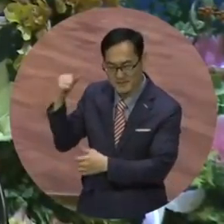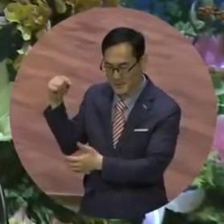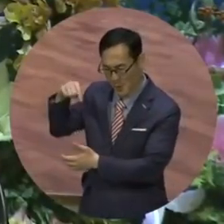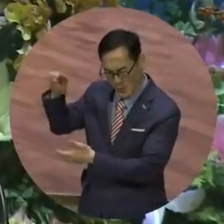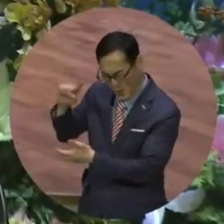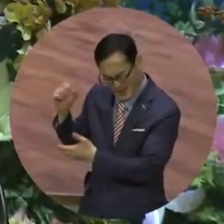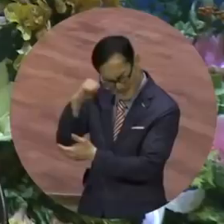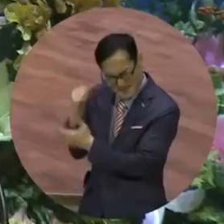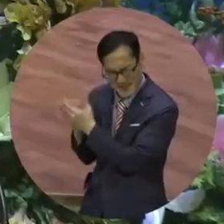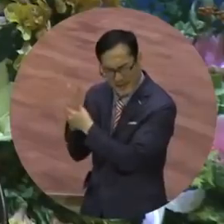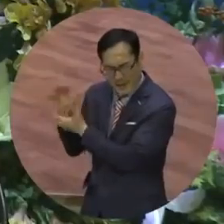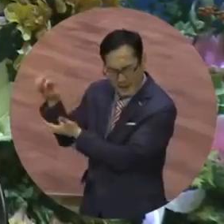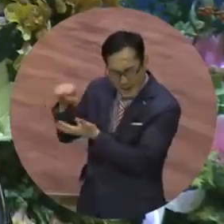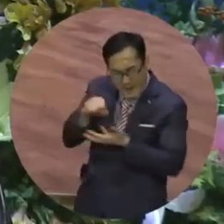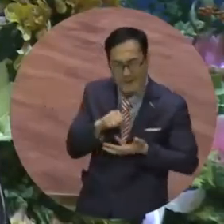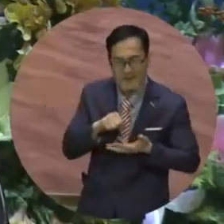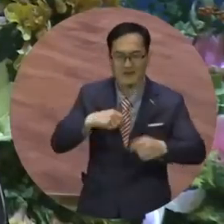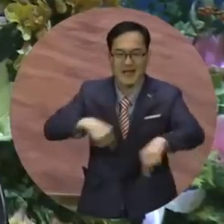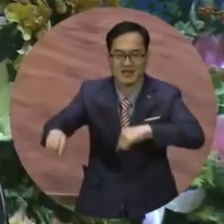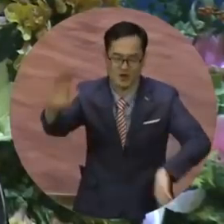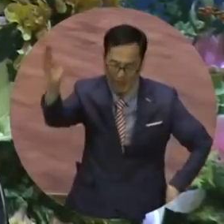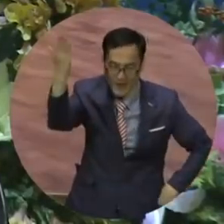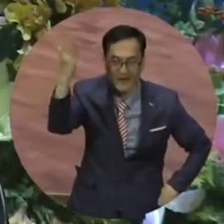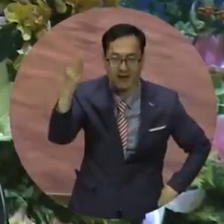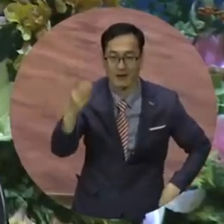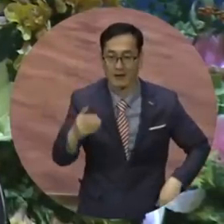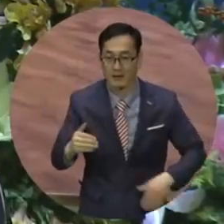그런데 어떻게 되었어요? 지금 그